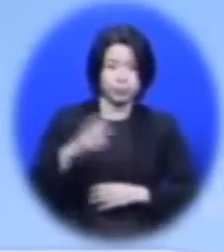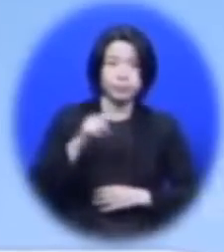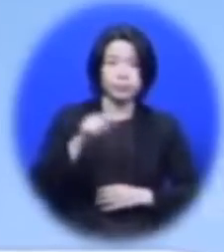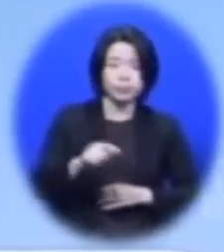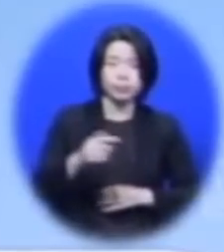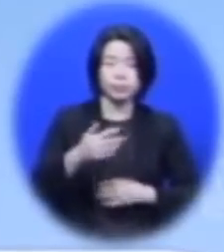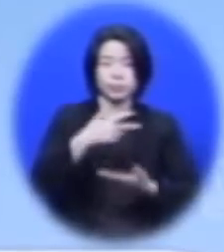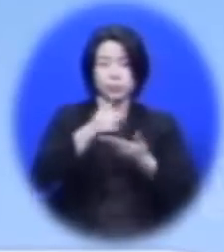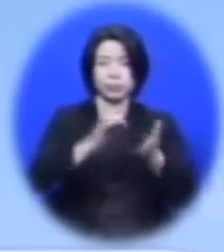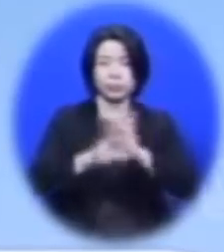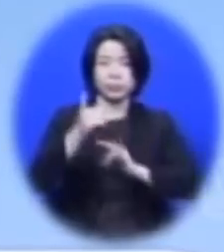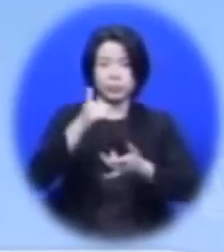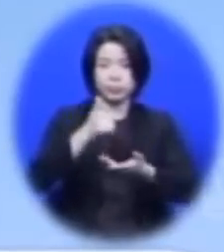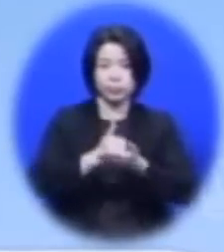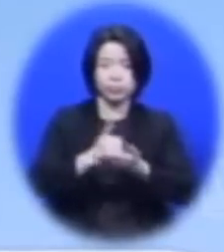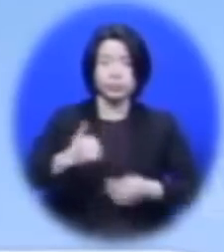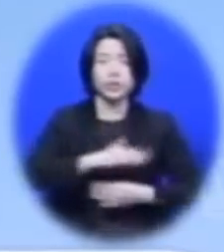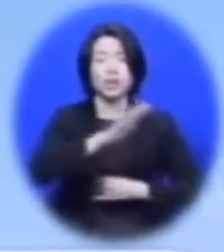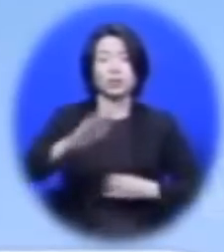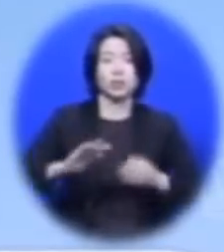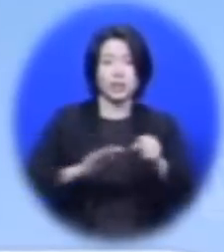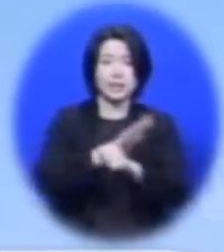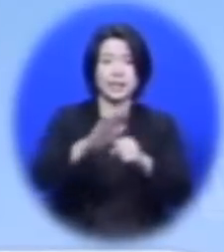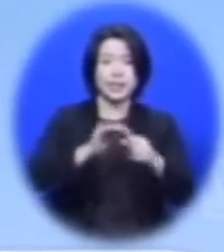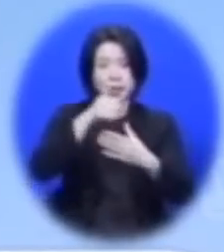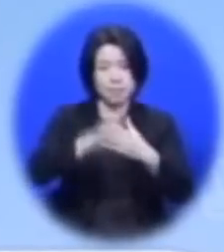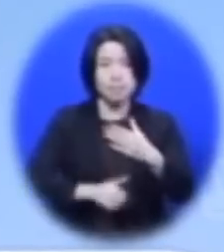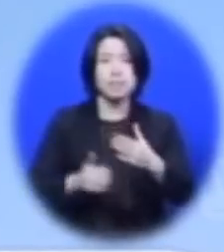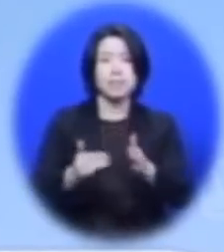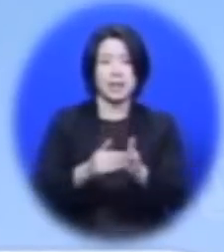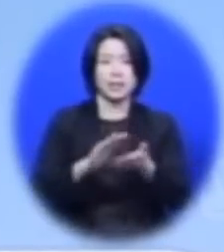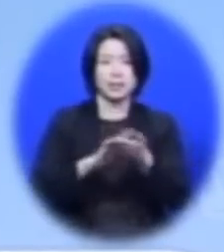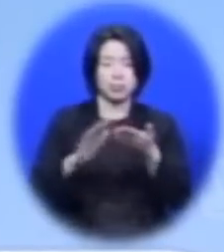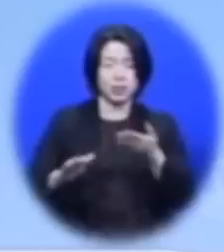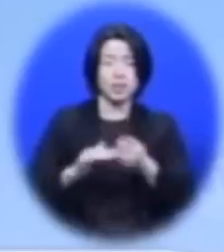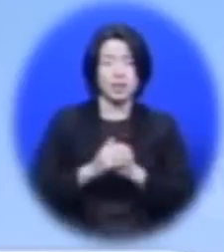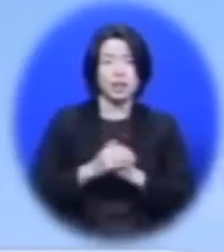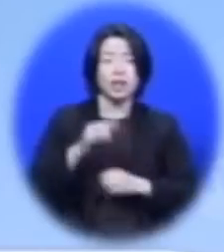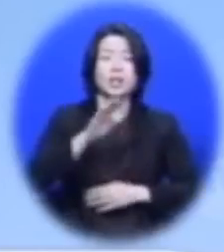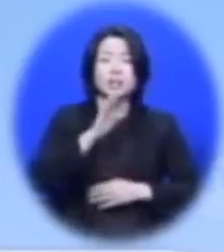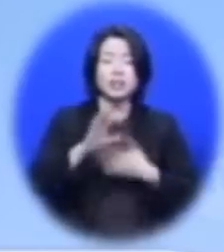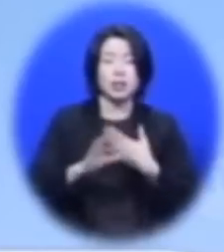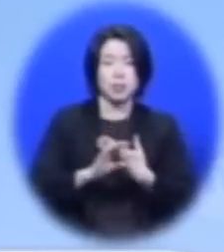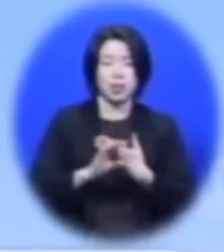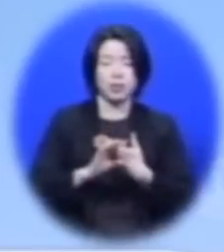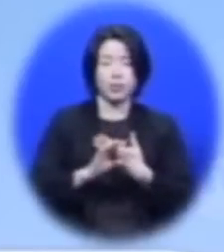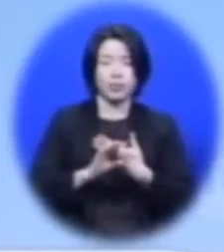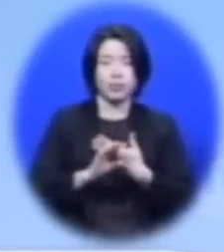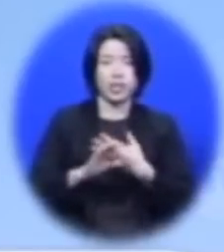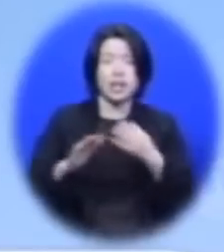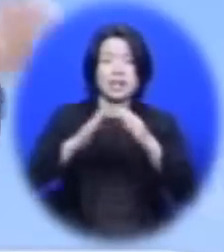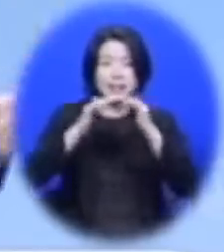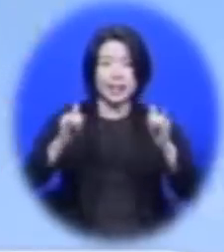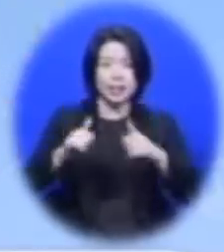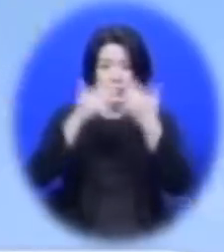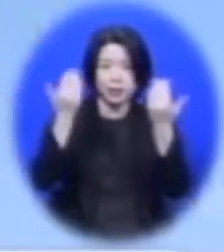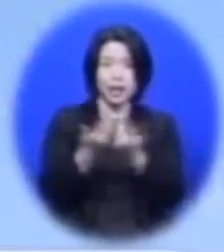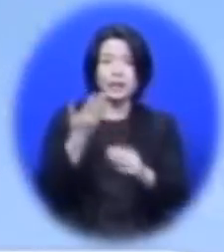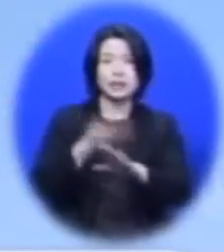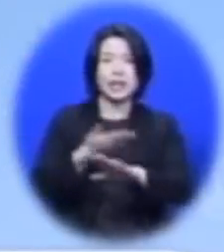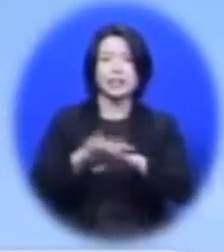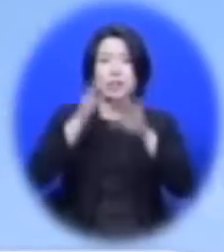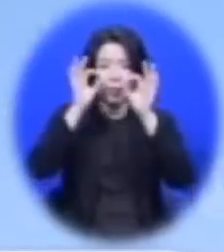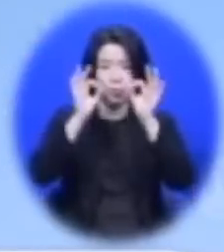주 예수님과 우리가 사랑에 빠졌습니다. 그러면 사람이 다 달리 보여요.